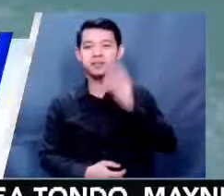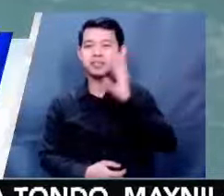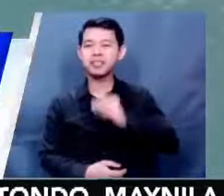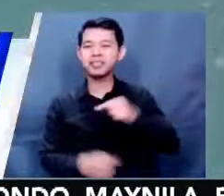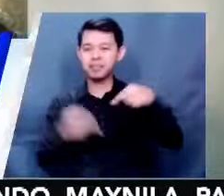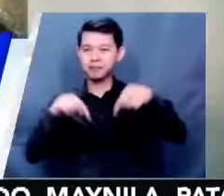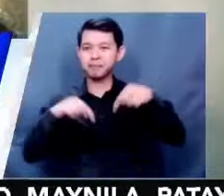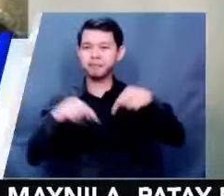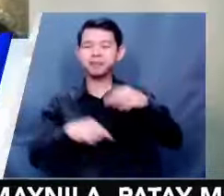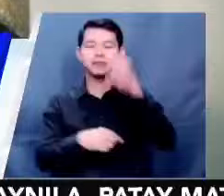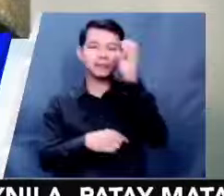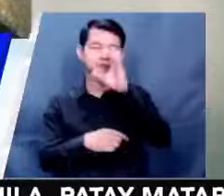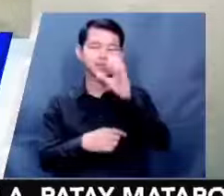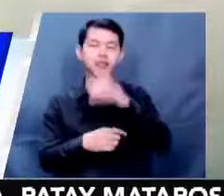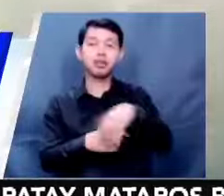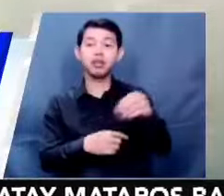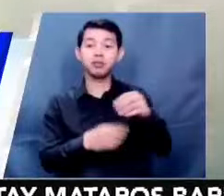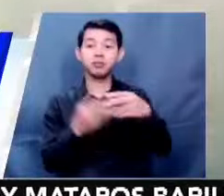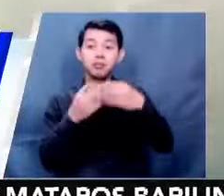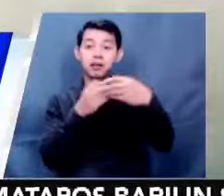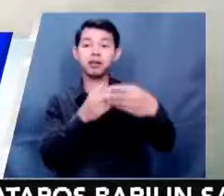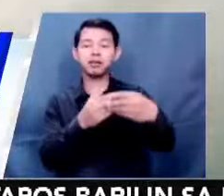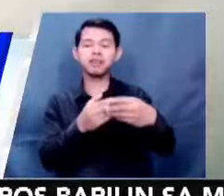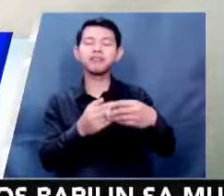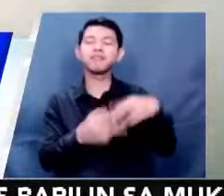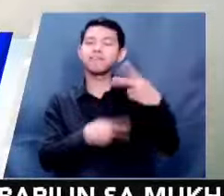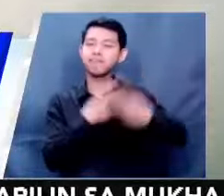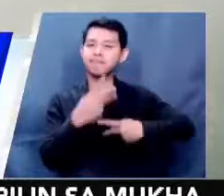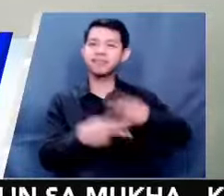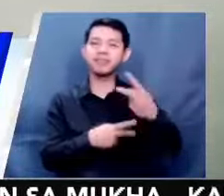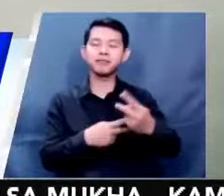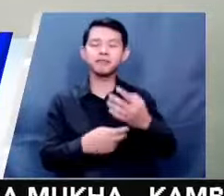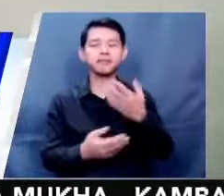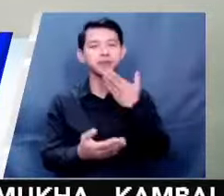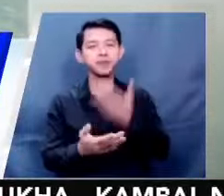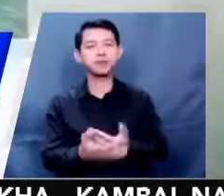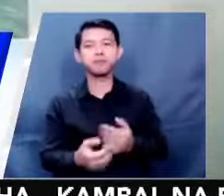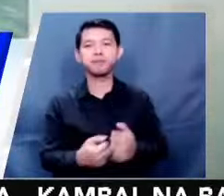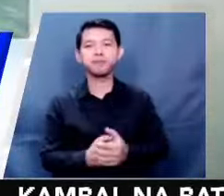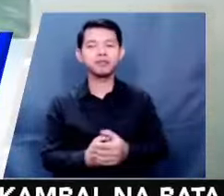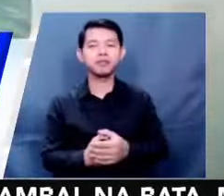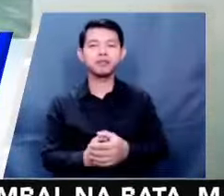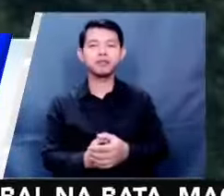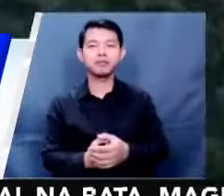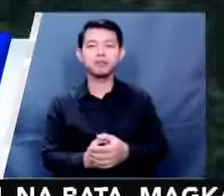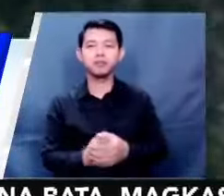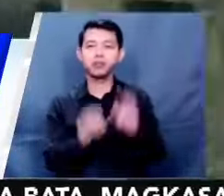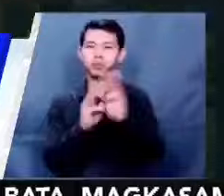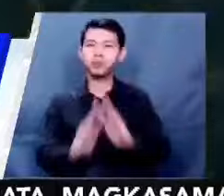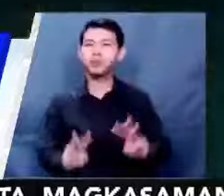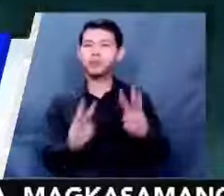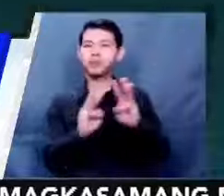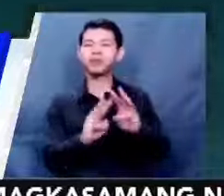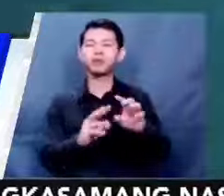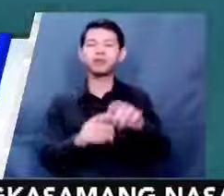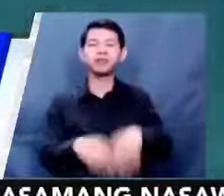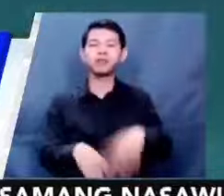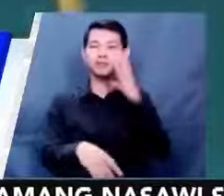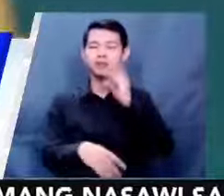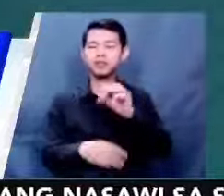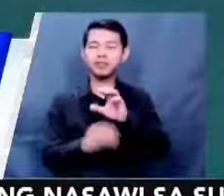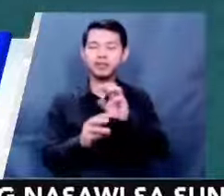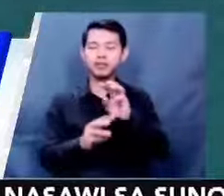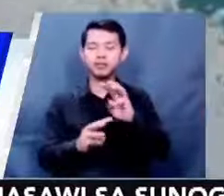doon, napakababait. Solid experience din ang extreme activities ng canyoneering experience. Tumalon ala